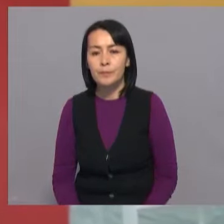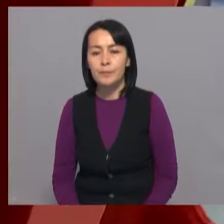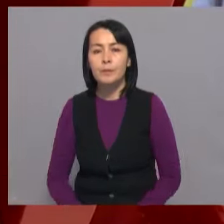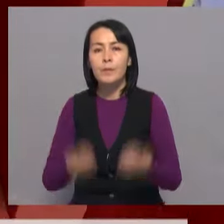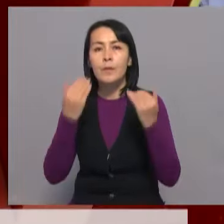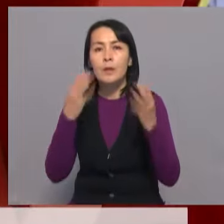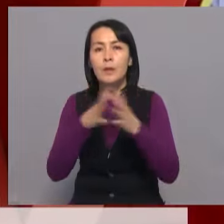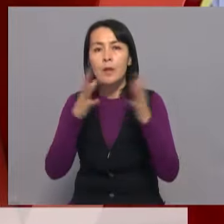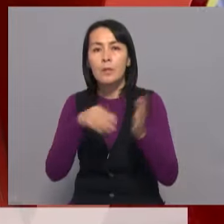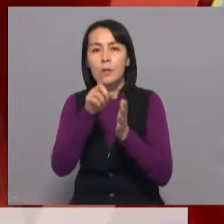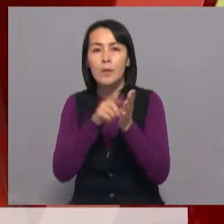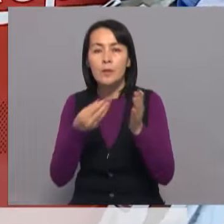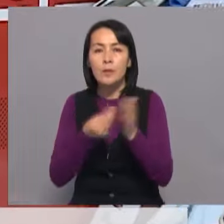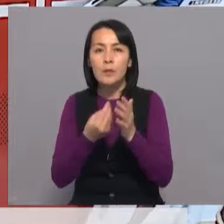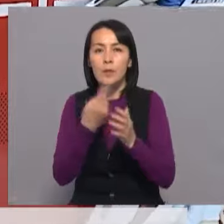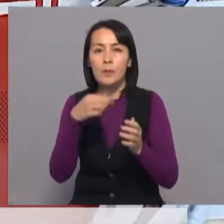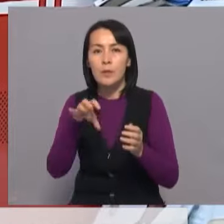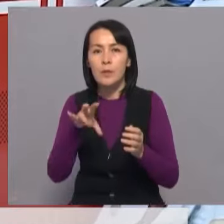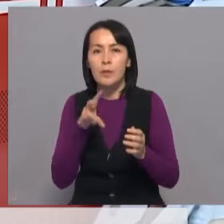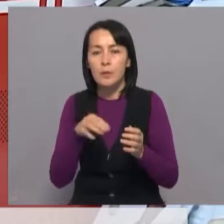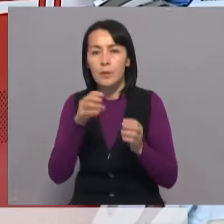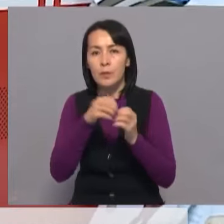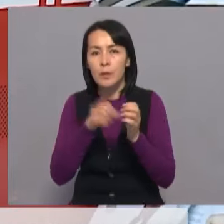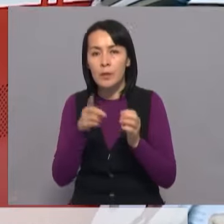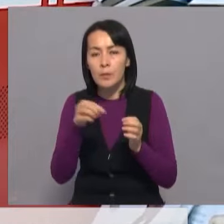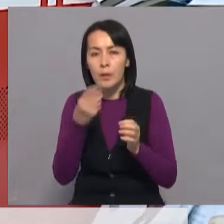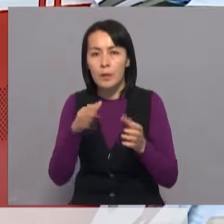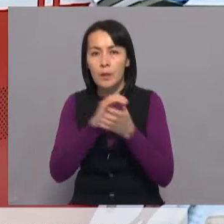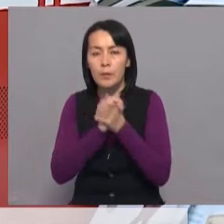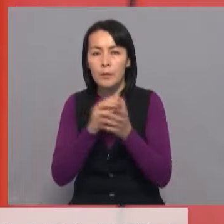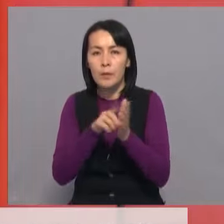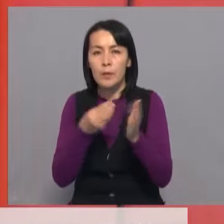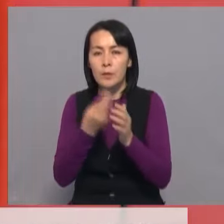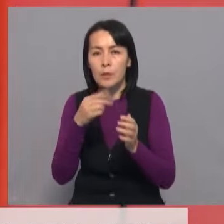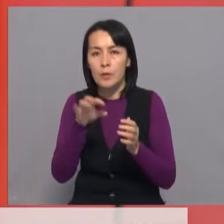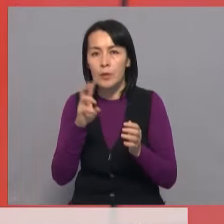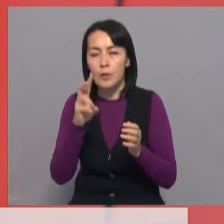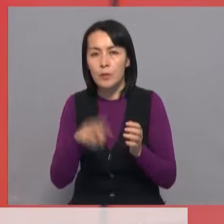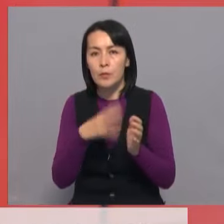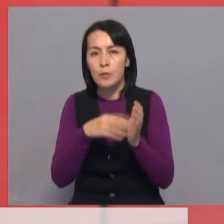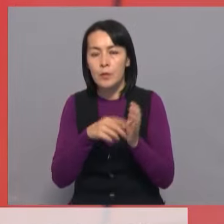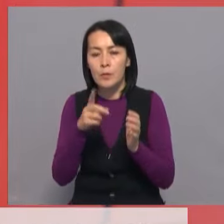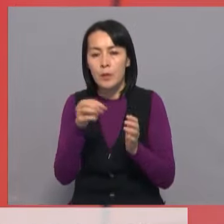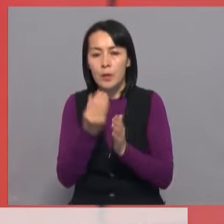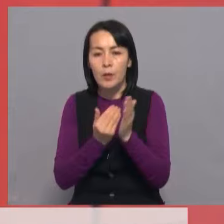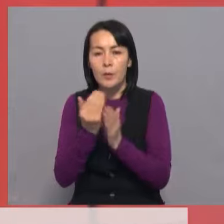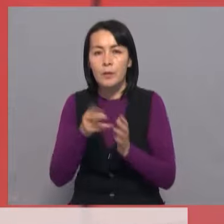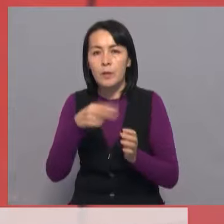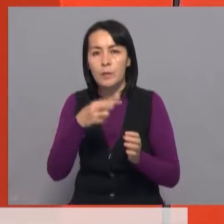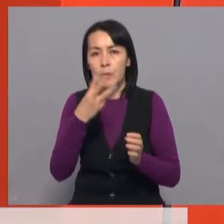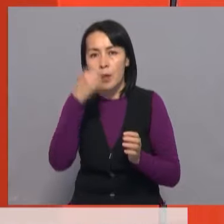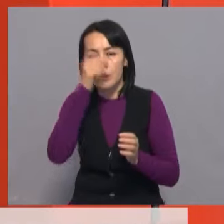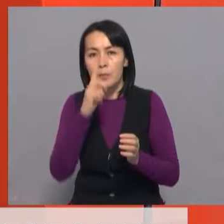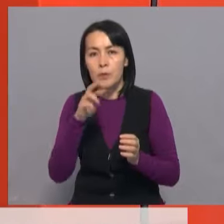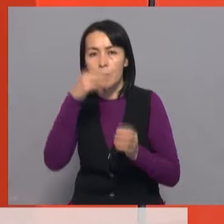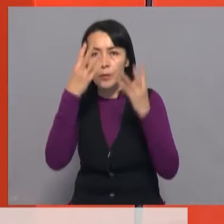Оның ішінде базалық зейнетақы төлеуге 1 триллион 16 миллиард теңге ынтымақты зейнетақы төлеуге 2 триллион 297 миллиард теңге бөлінген. 2023 жылғы